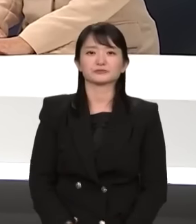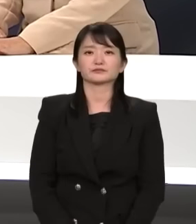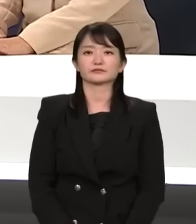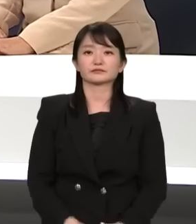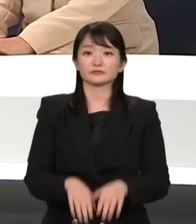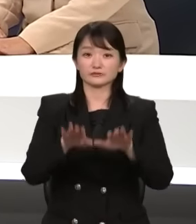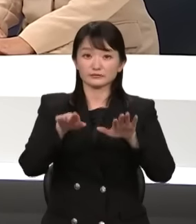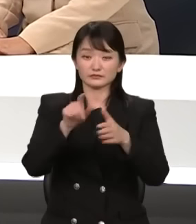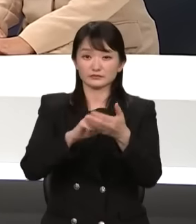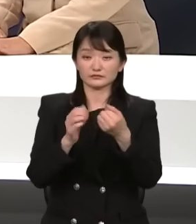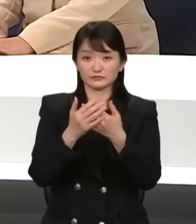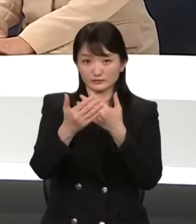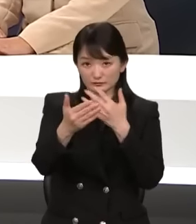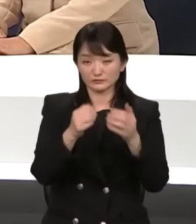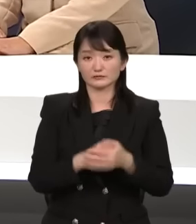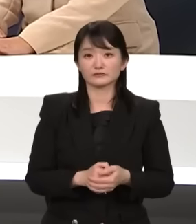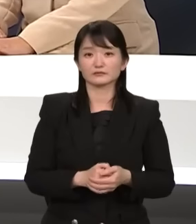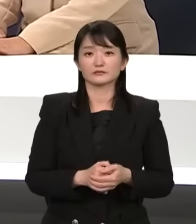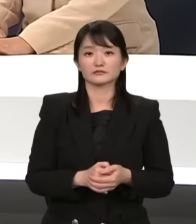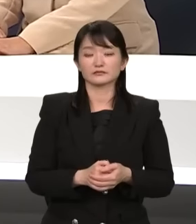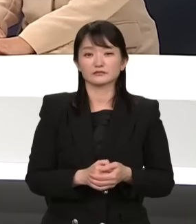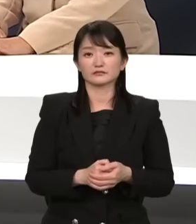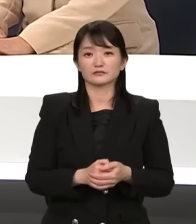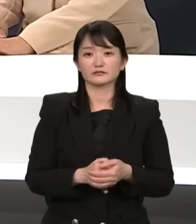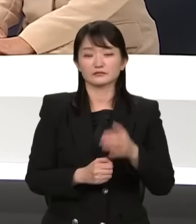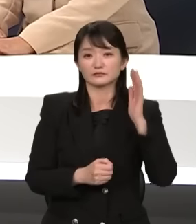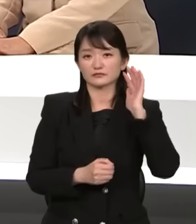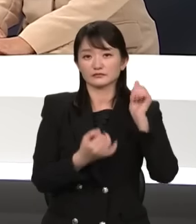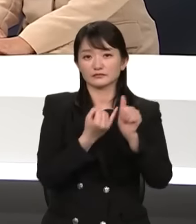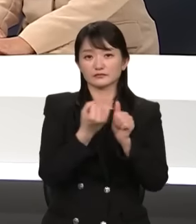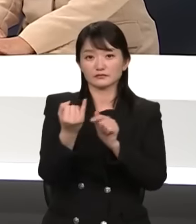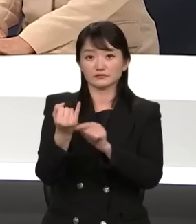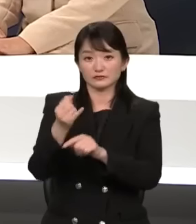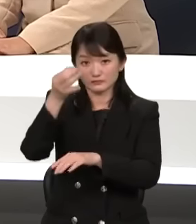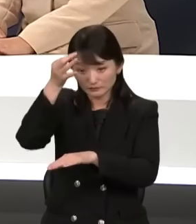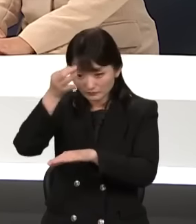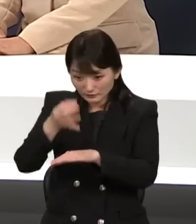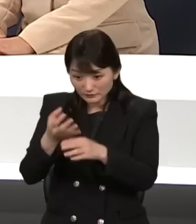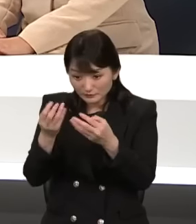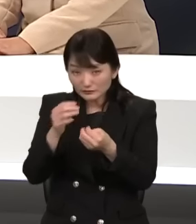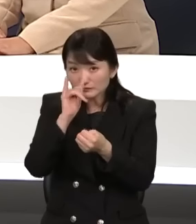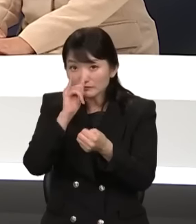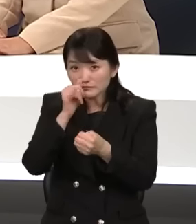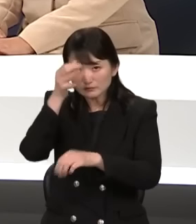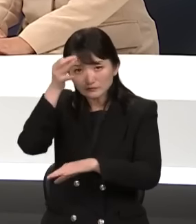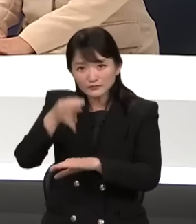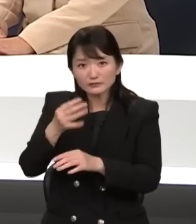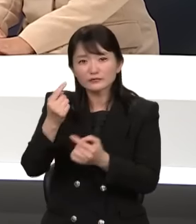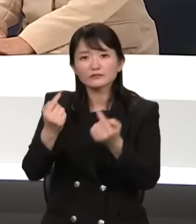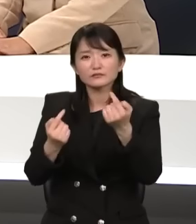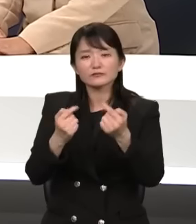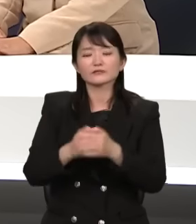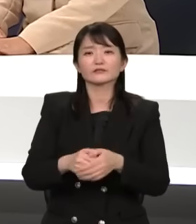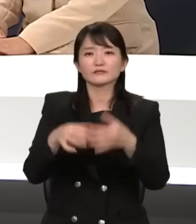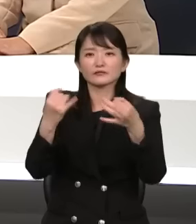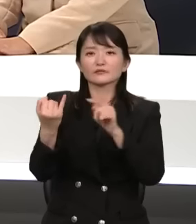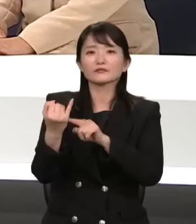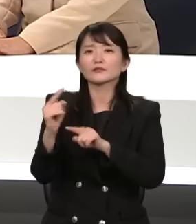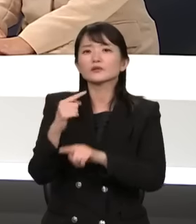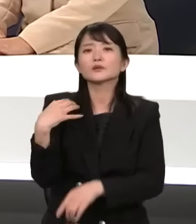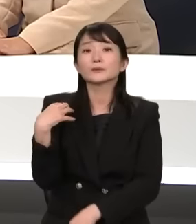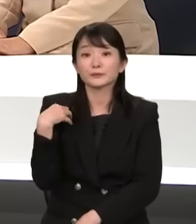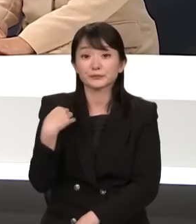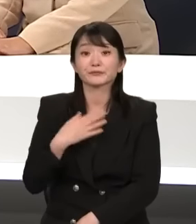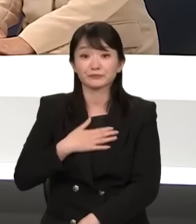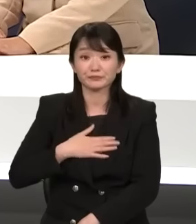이번 회견에서 여사에 대한 사과가 있을 거란 관측이 많았는데 사과보다는 김여사가 어떤 역할을 하고 있는지